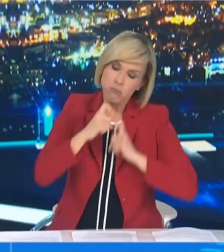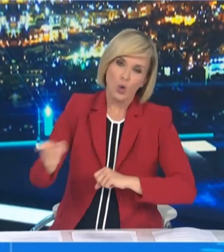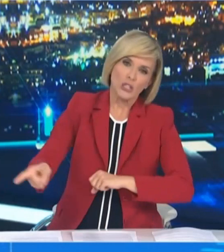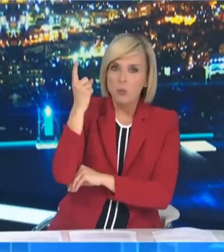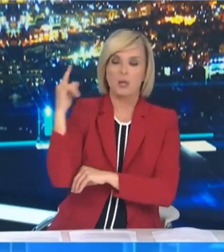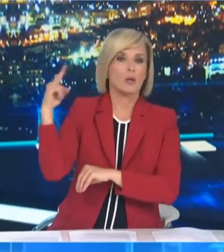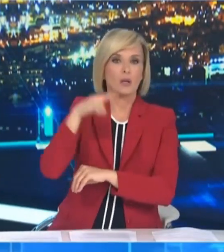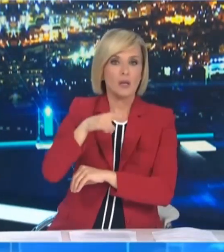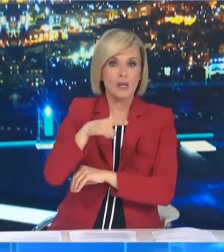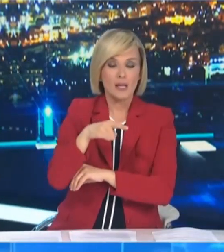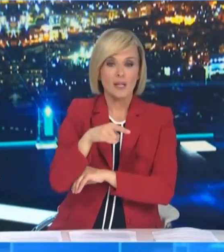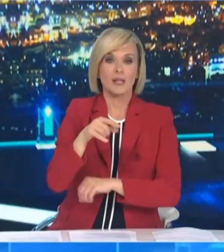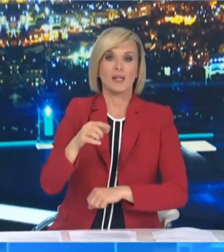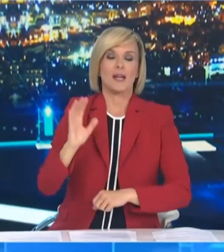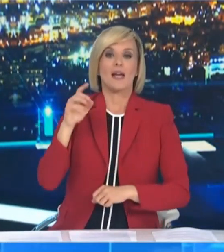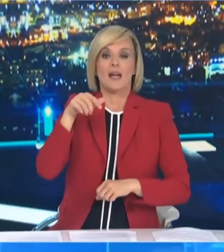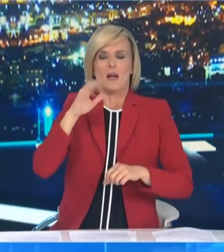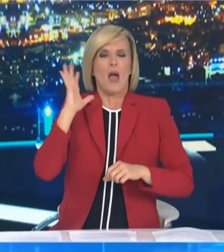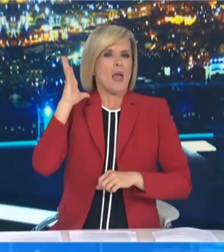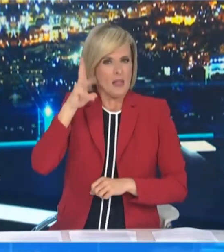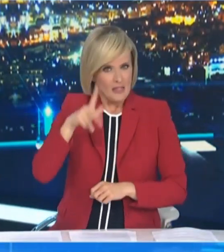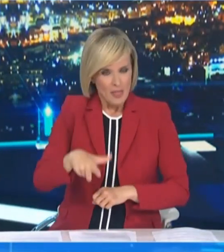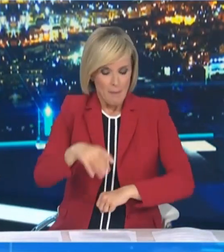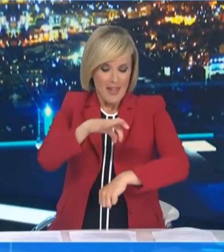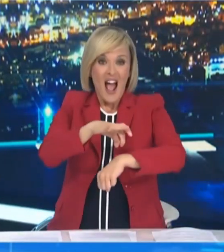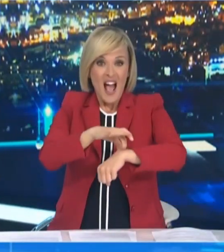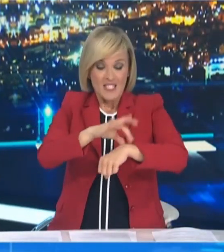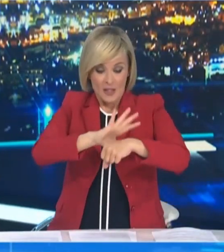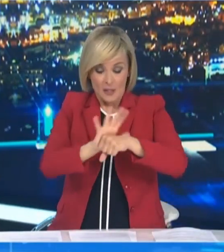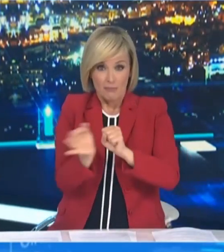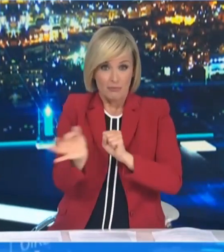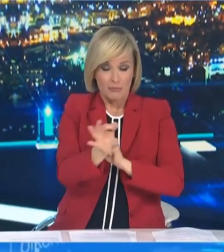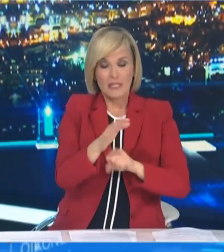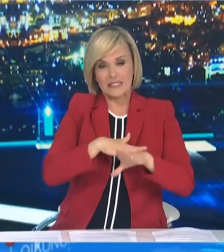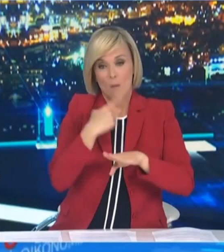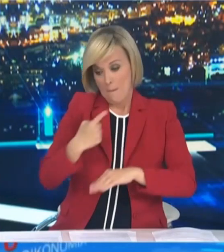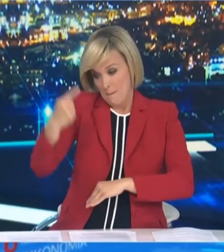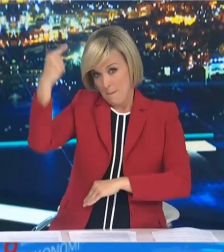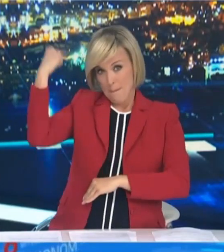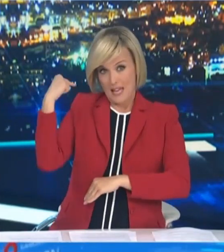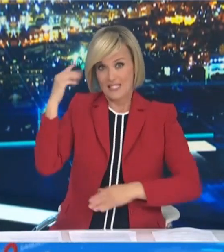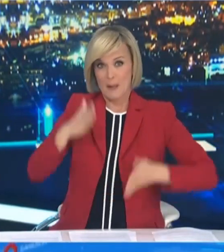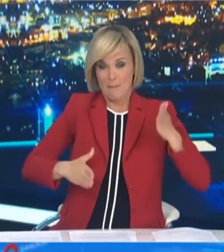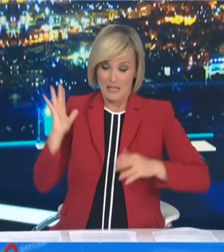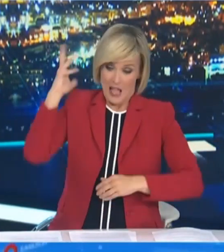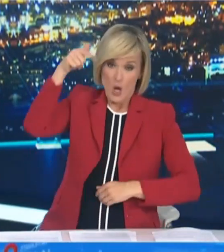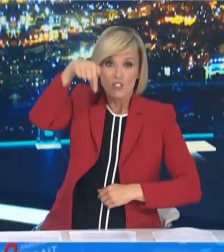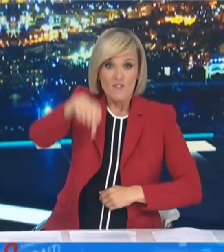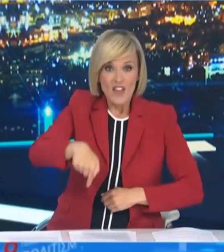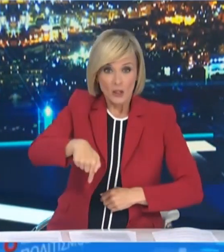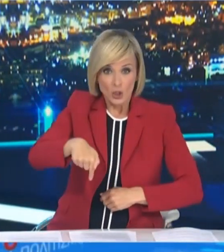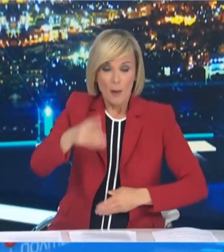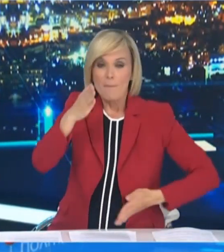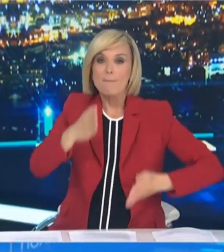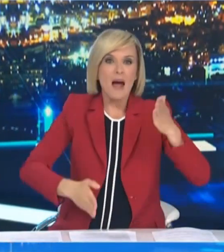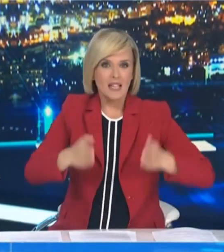Υγείας. Διακομιδές περιστατικών ασθενών COVID από πέρσι το Μάρτιο μέχρι φέτος το Μάρτιο, 1η Μαρτίου του 20 μέχρι 1η